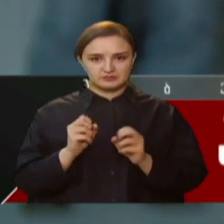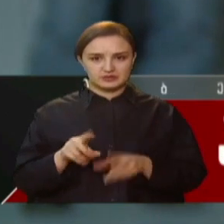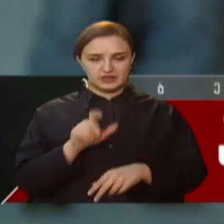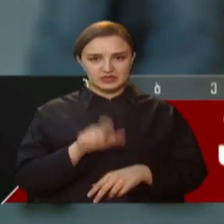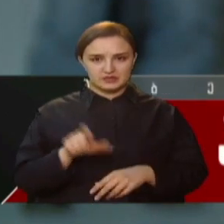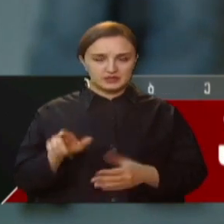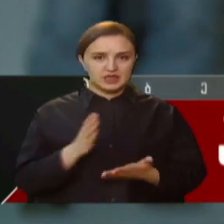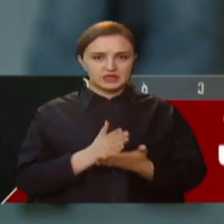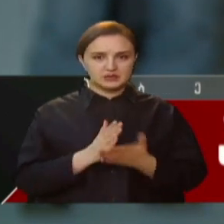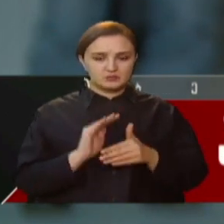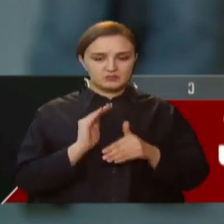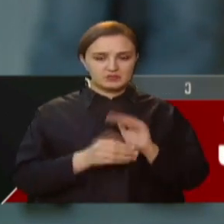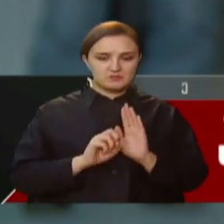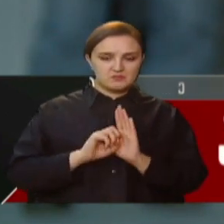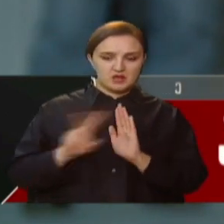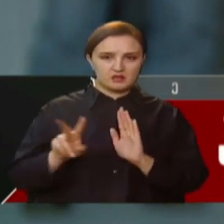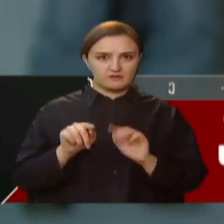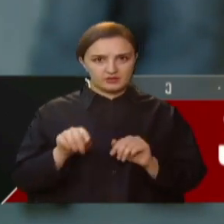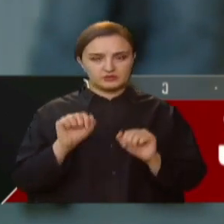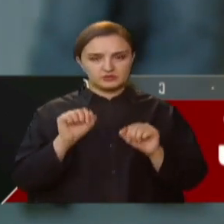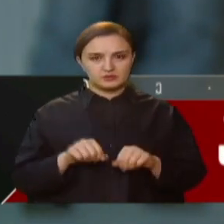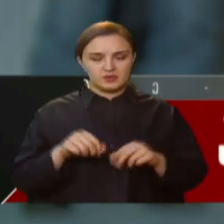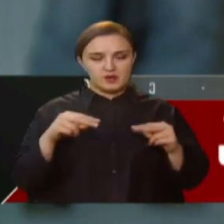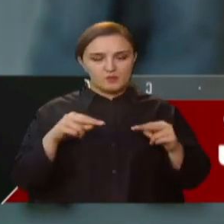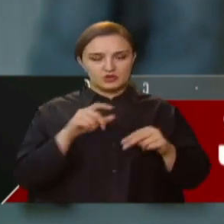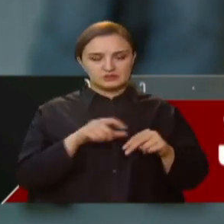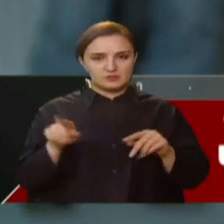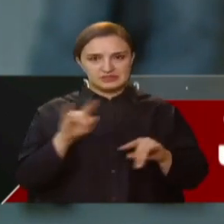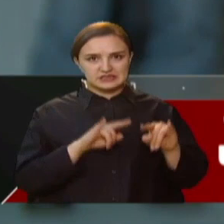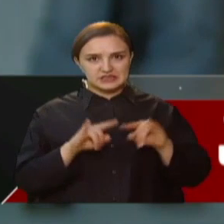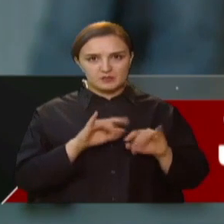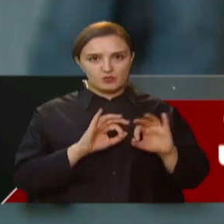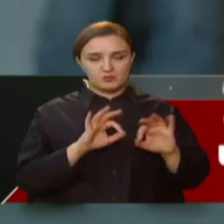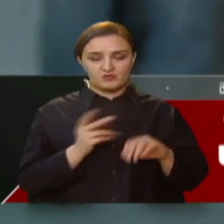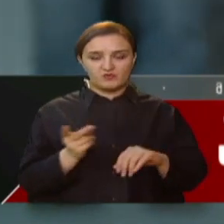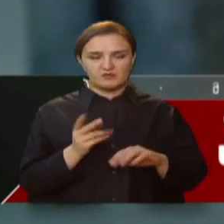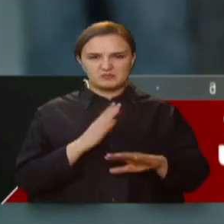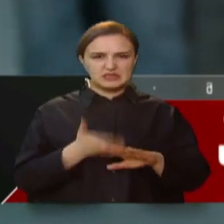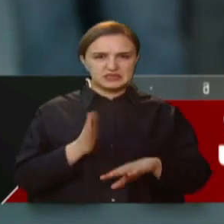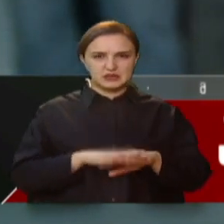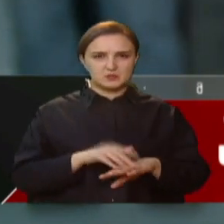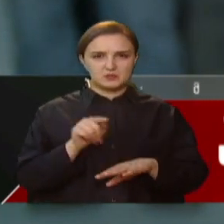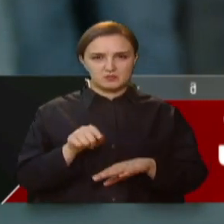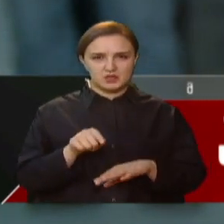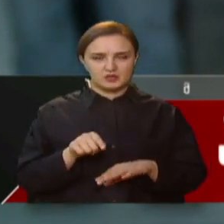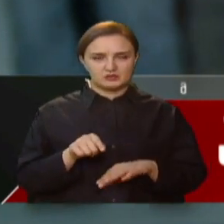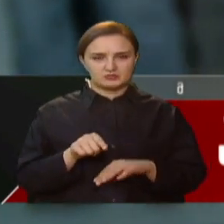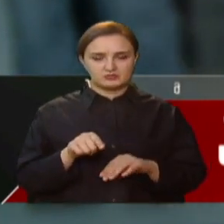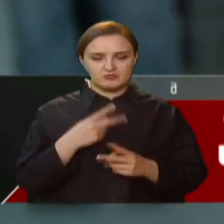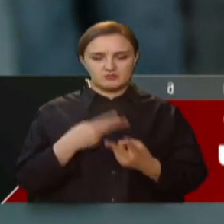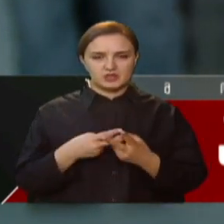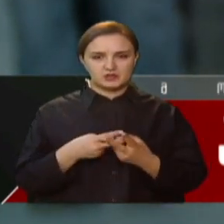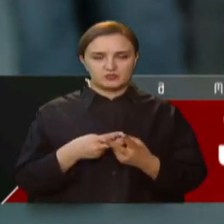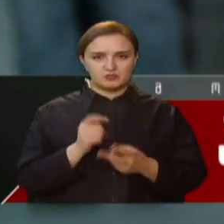ადამიანებისგან, არსებობს მიმალვის საფრთხეები, მოწმეებზე ზემოქმედების საფრთხეები და ორივე მათგანს ყველაზე მძიმე აღკვეთის ღონისძიება